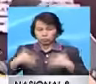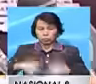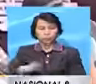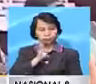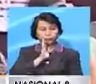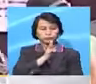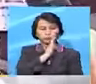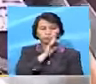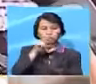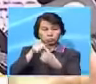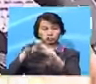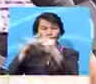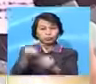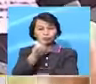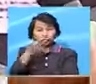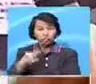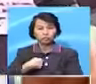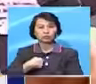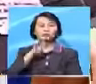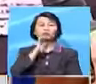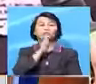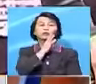bujang kepada keluarga